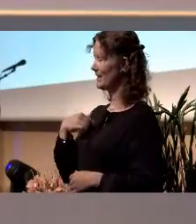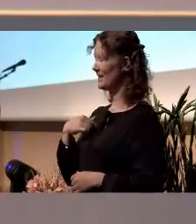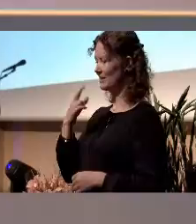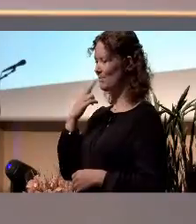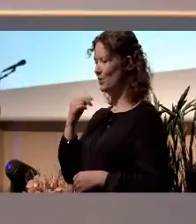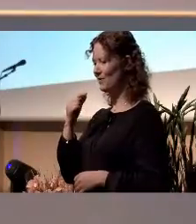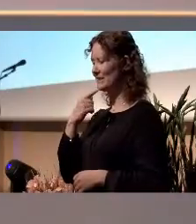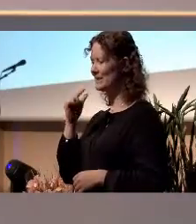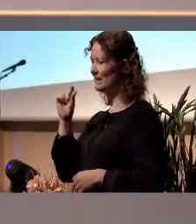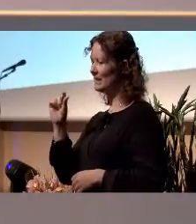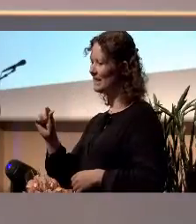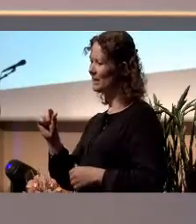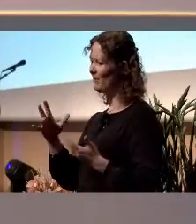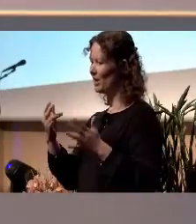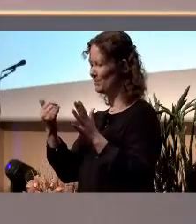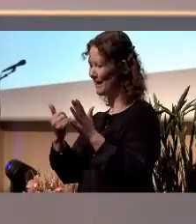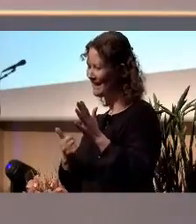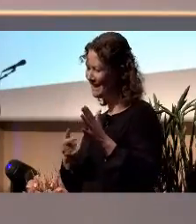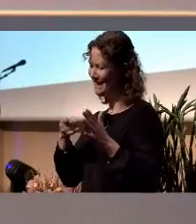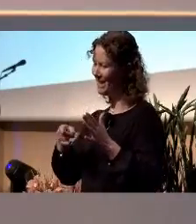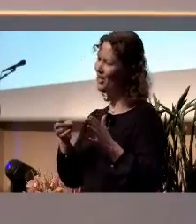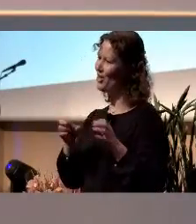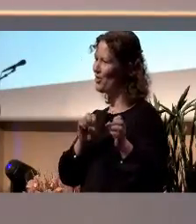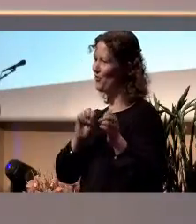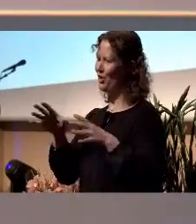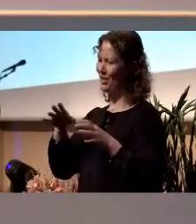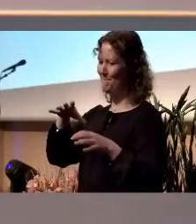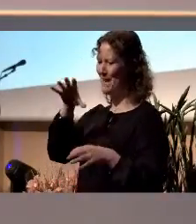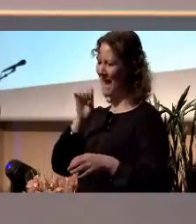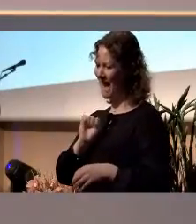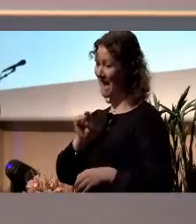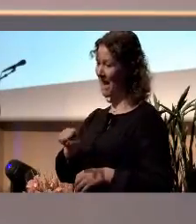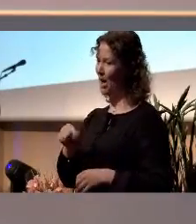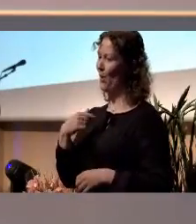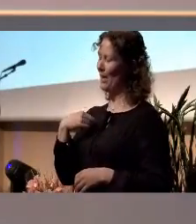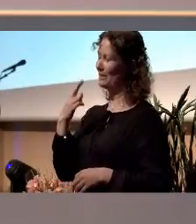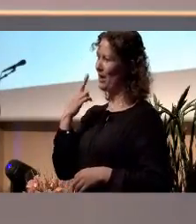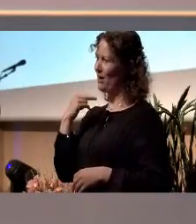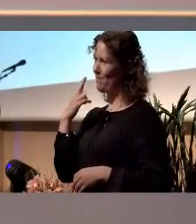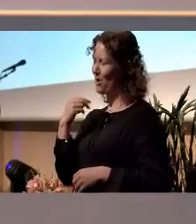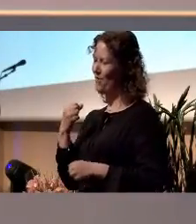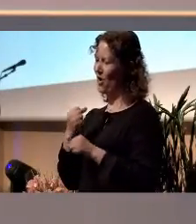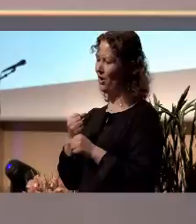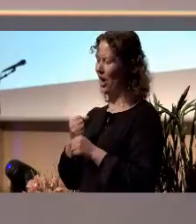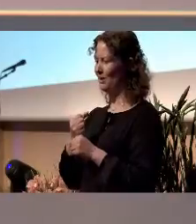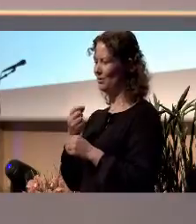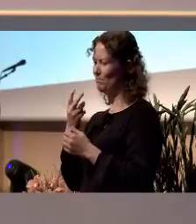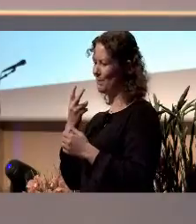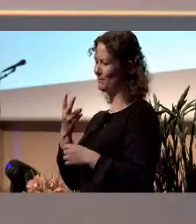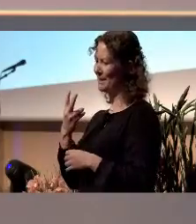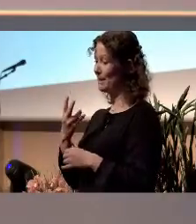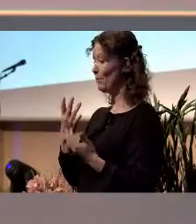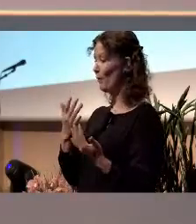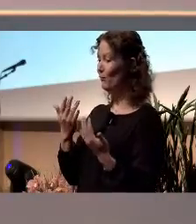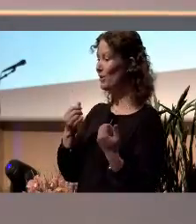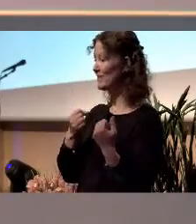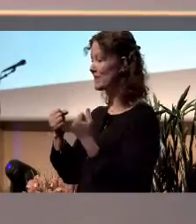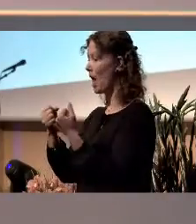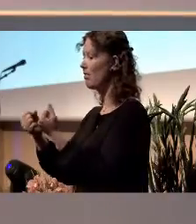prøve å si litt om kanskje hva som inne i den flyttebilen, og jeg tror jeg skal prøve å lage et par perspektiver på hvor vi skal